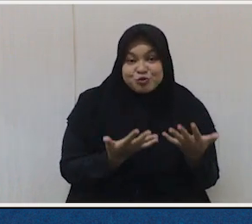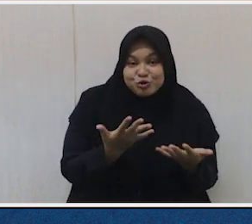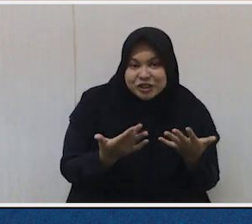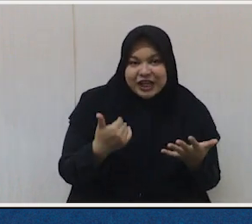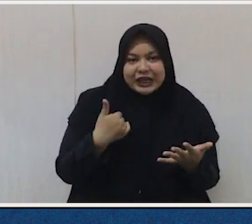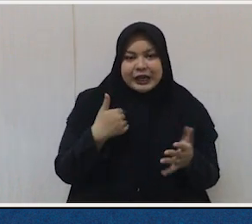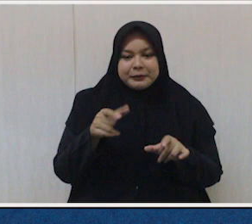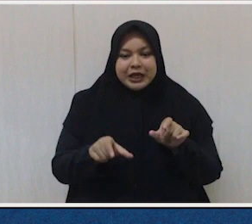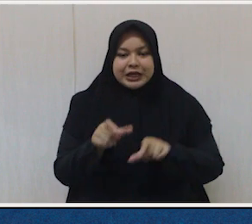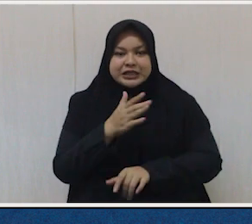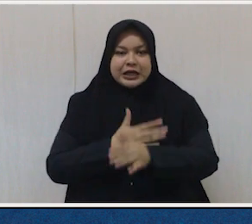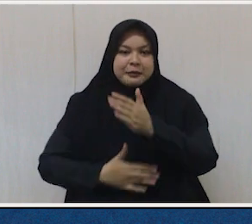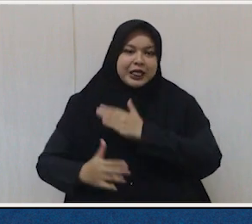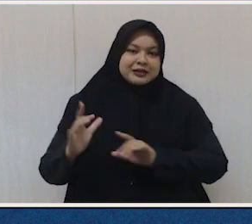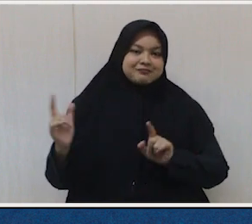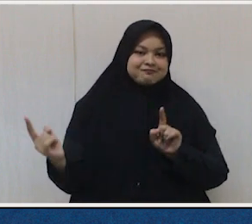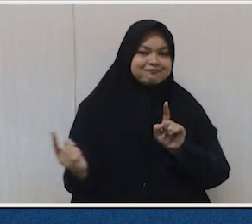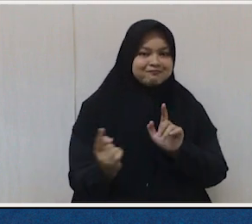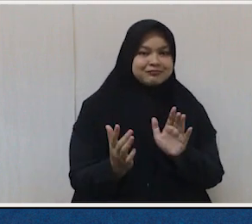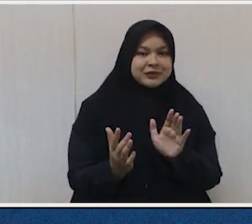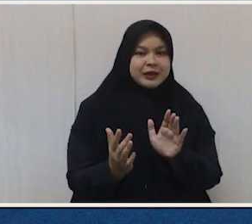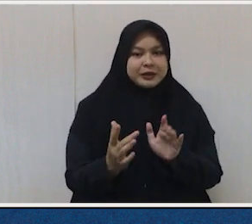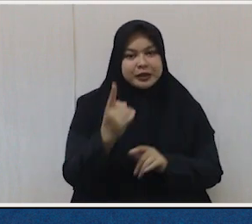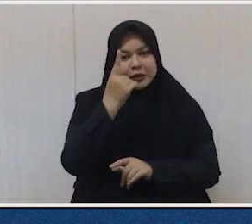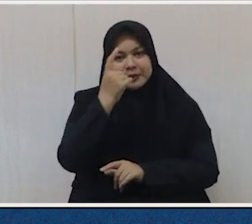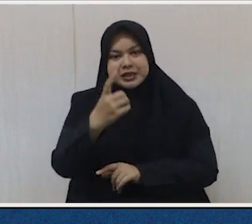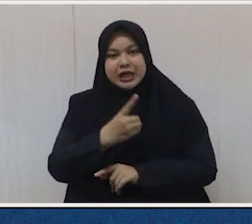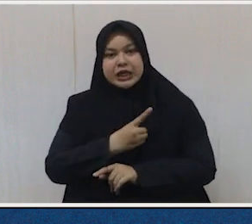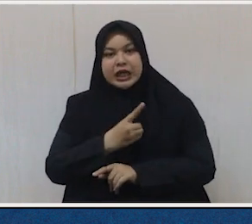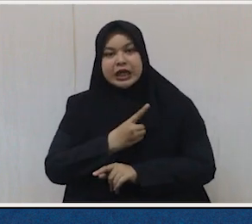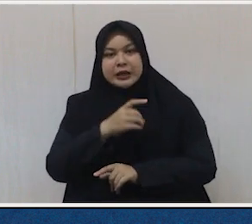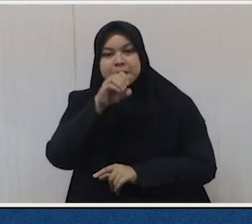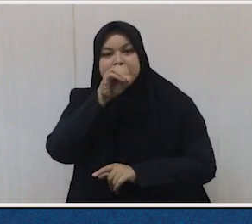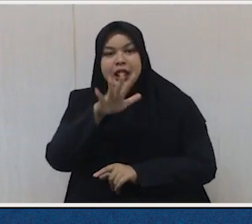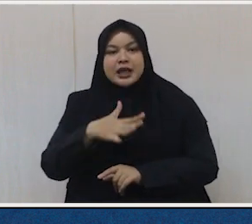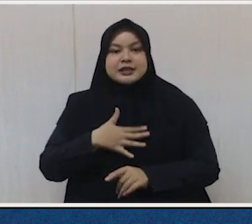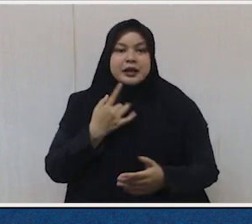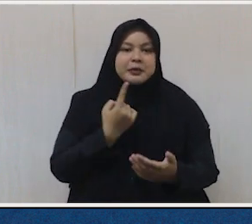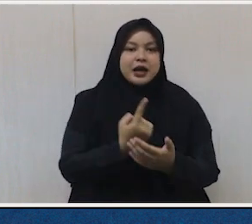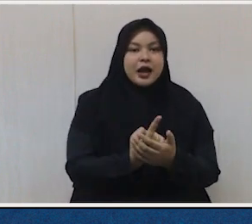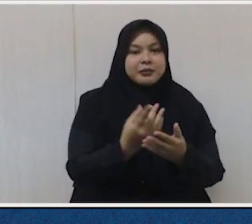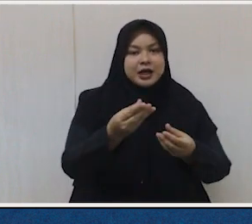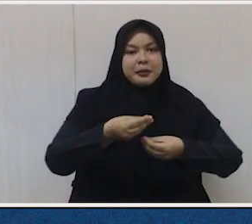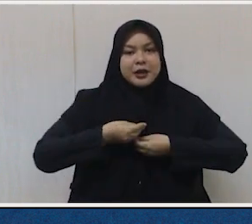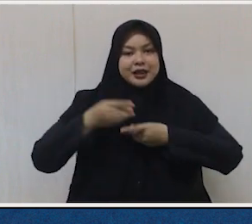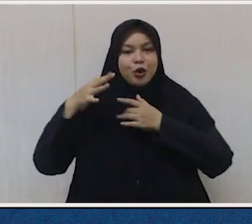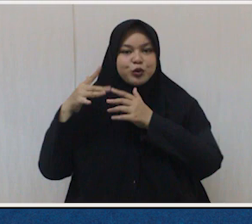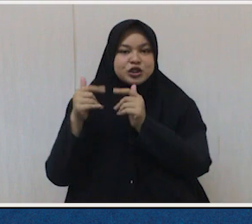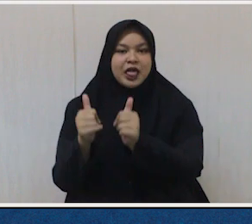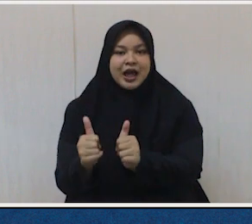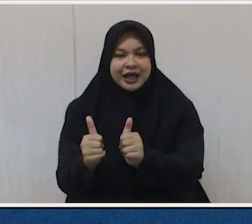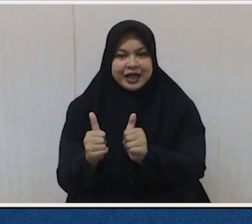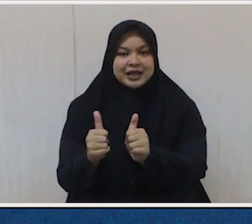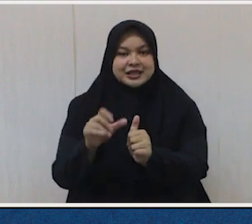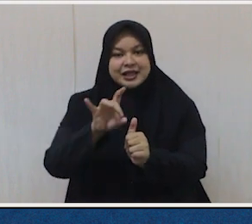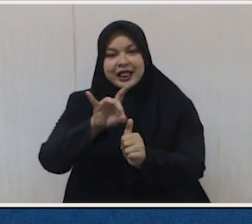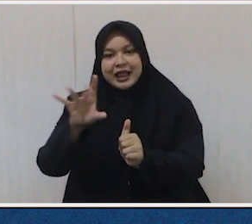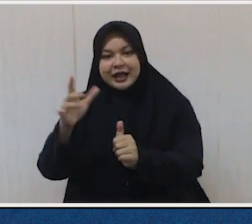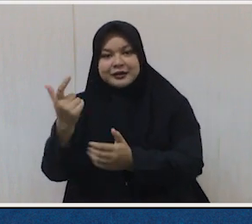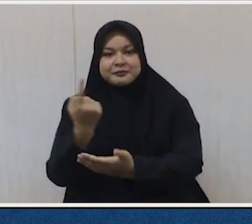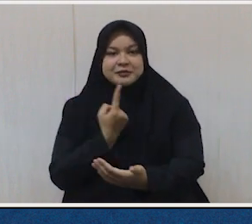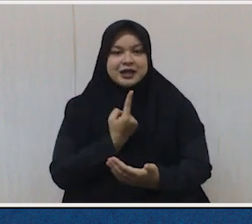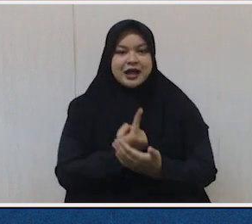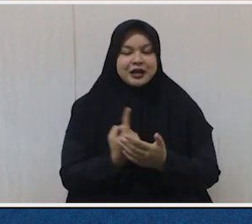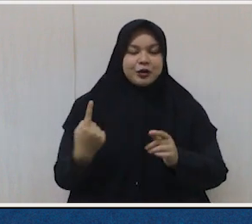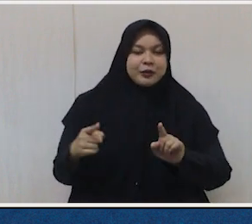ketika ada yang berhadapan sudah mulai percaya diri untuk bilang bahwa saya berhak atas akomodasi yang layak selain saya berhak atas pendampingan